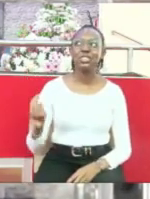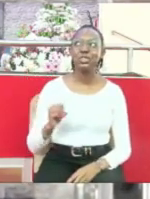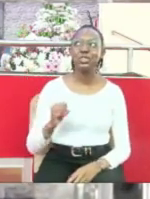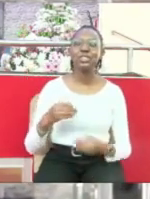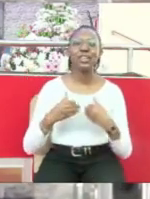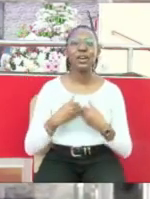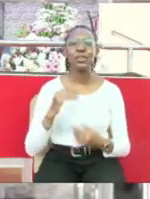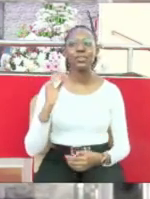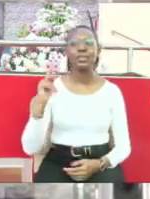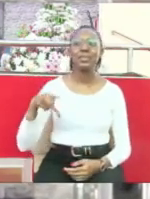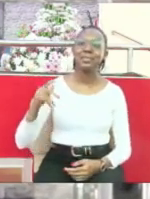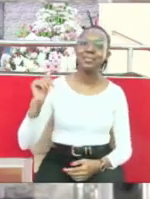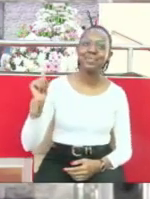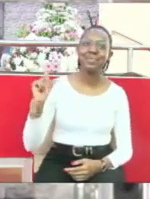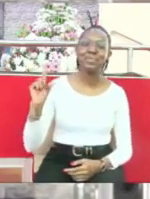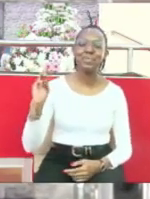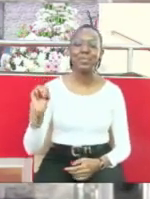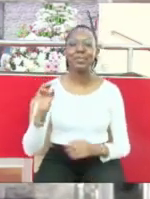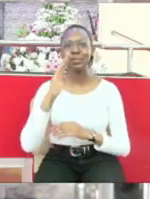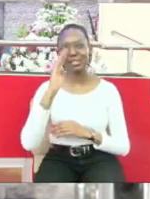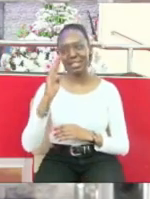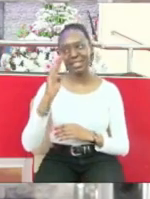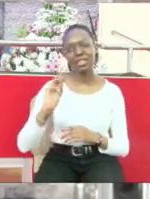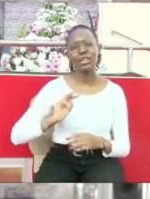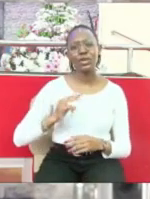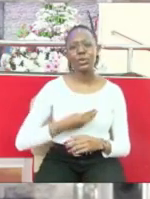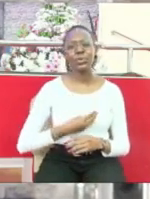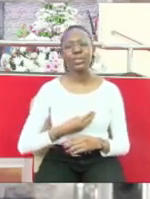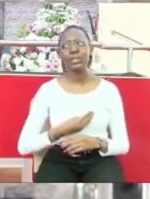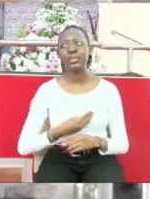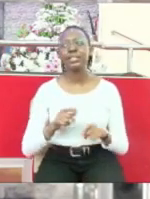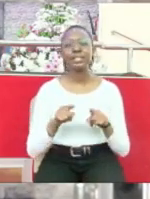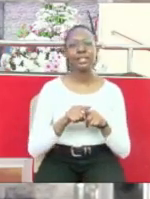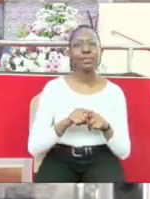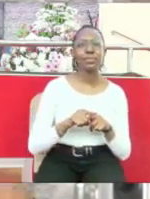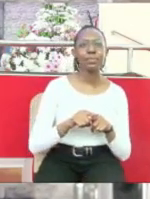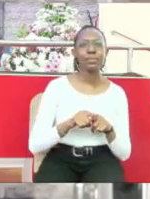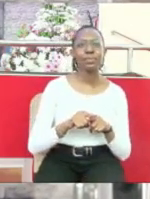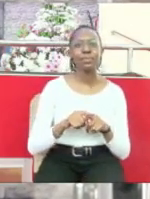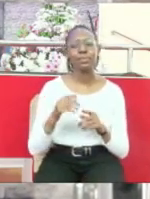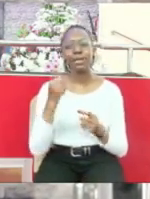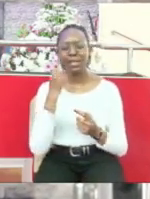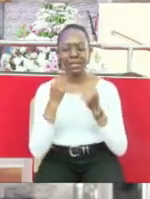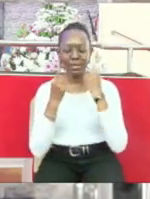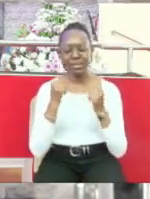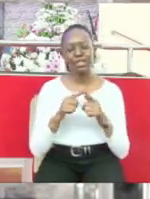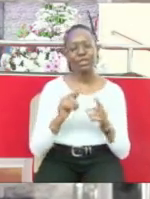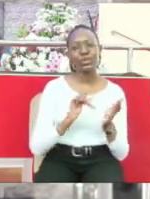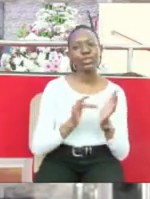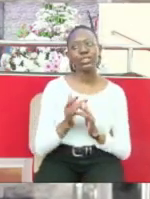new beginning. Walikuwa wanatazamia mwanzo mpya. We too. Hata sisi. Can cry out. Tunaweza tukalia. Blessed is